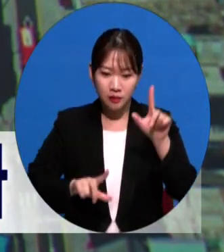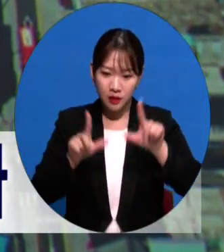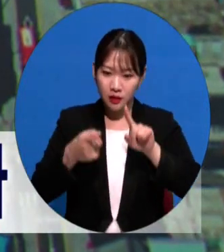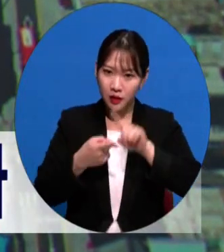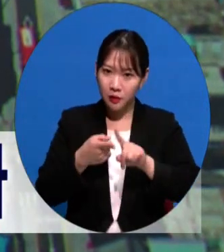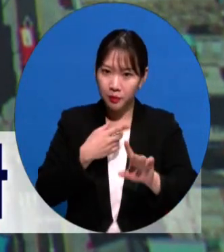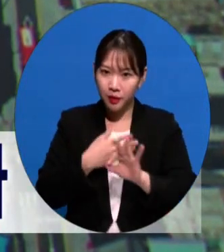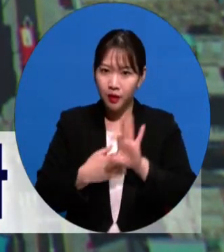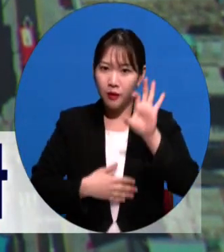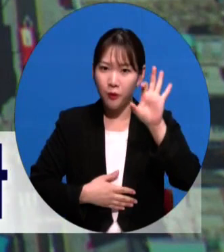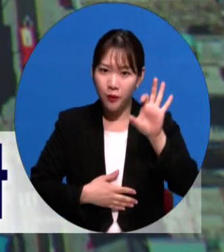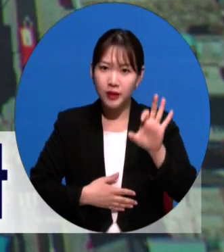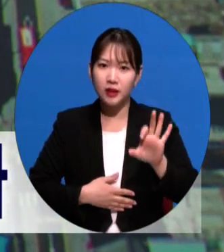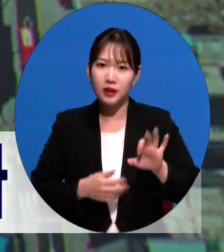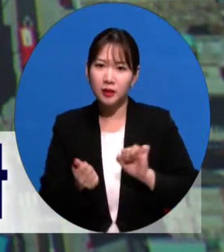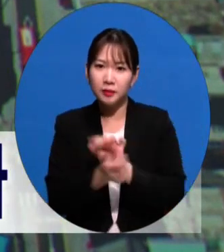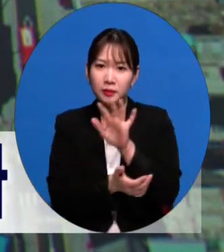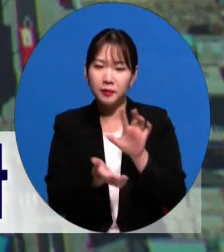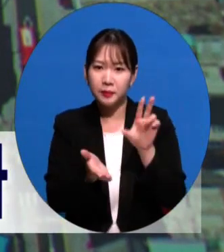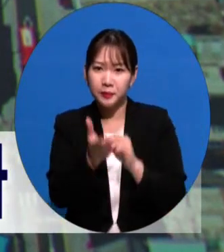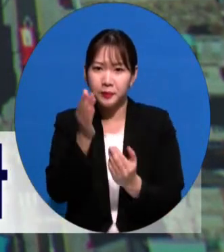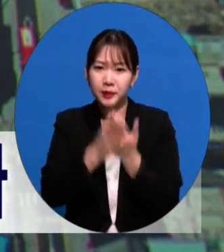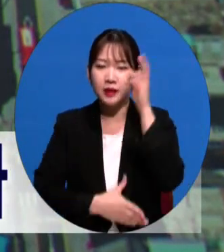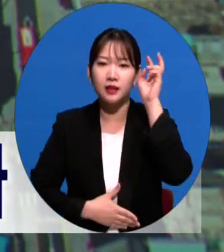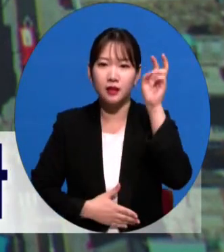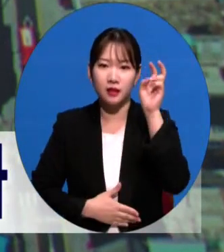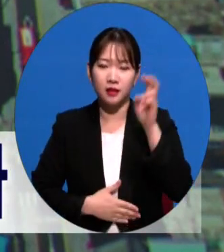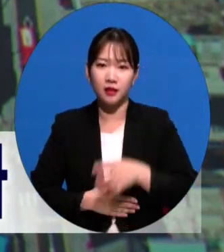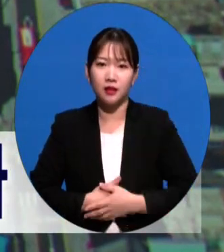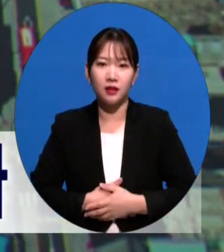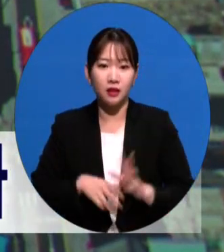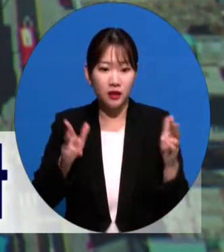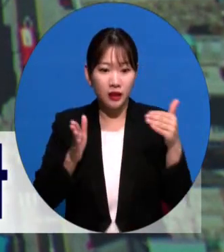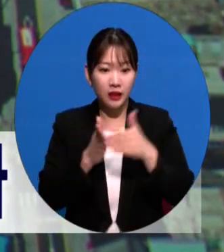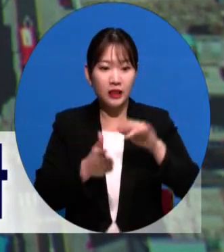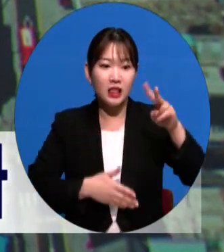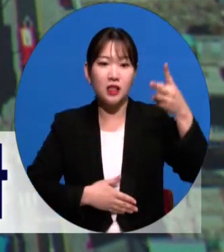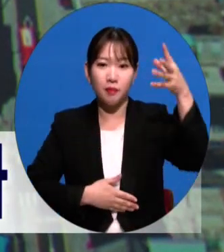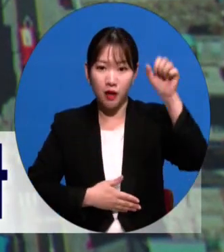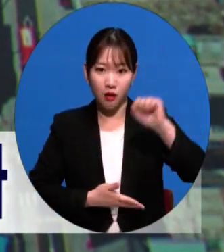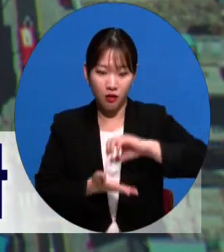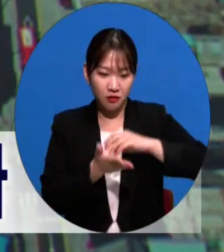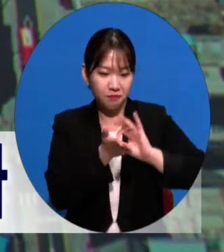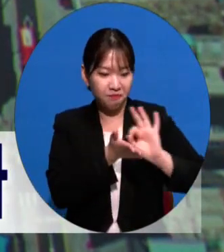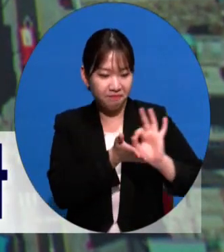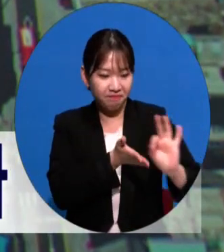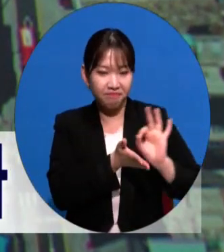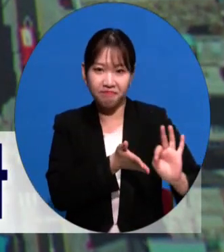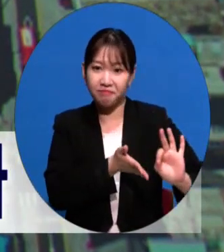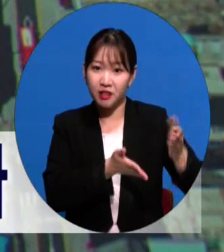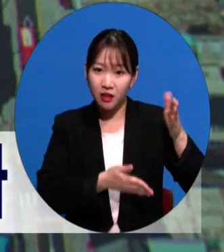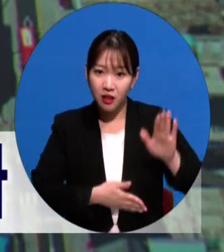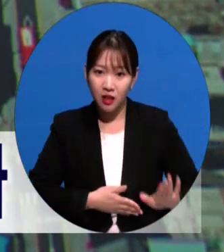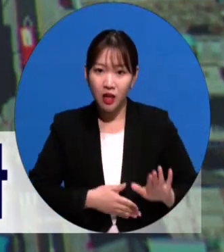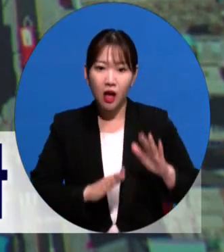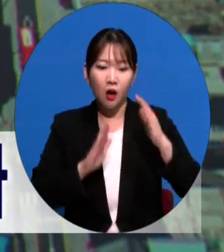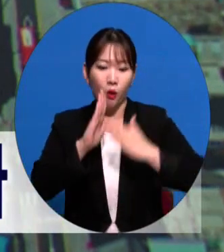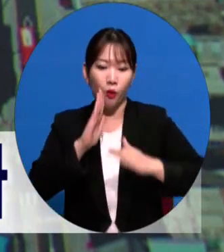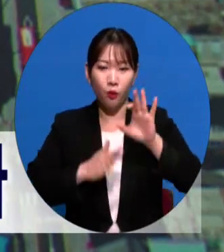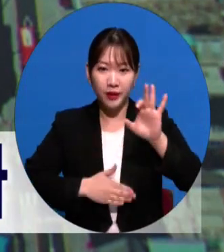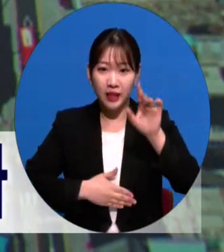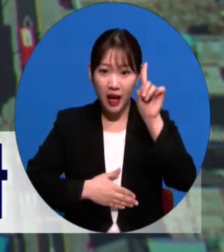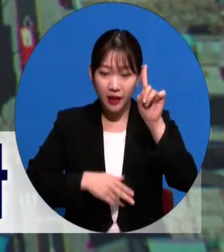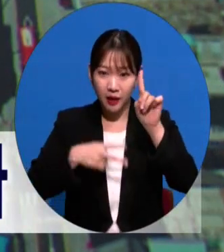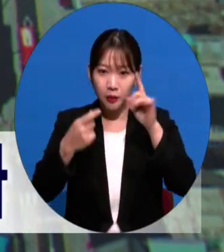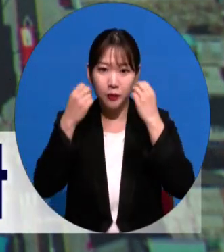상태라면 화장실 대란이 불가피해 보입니다. 그동안 200억 원 가까이의 예산을 투입했는데 공중 화장실